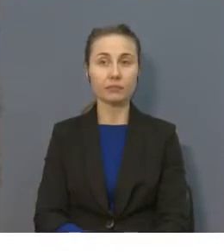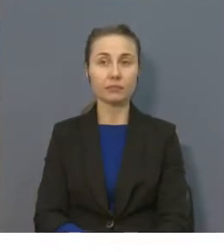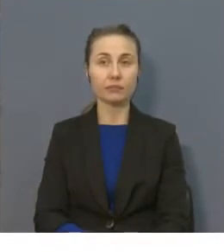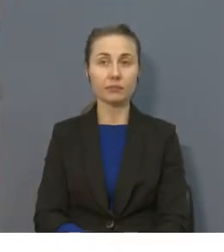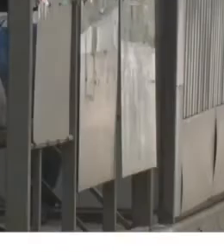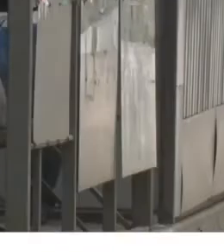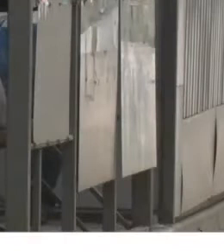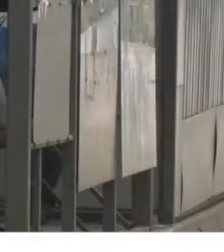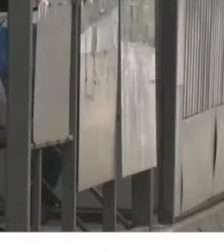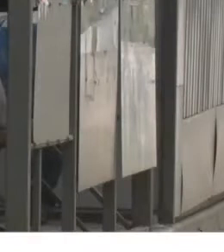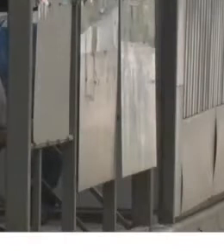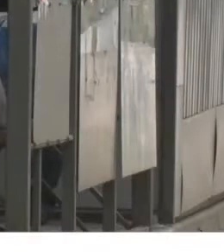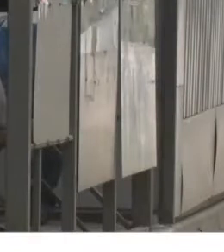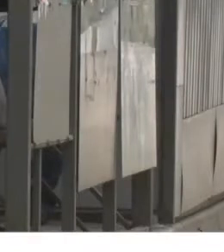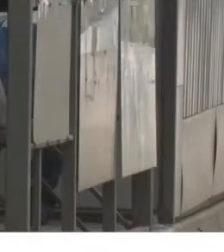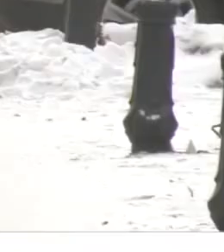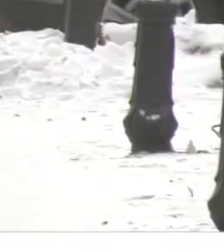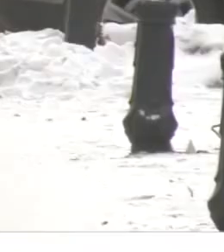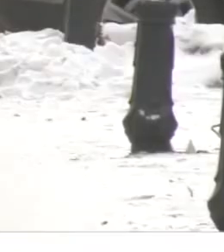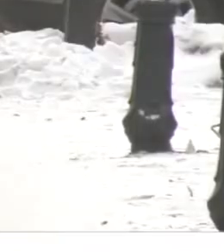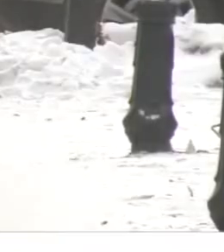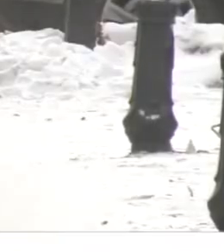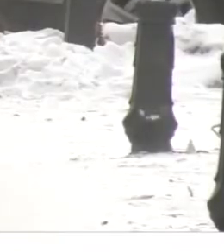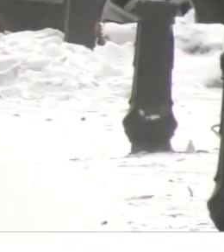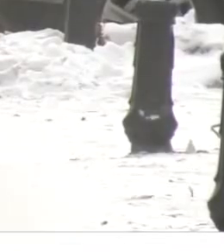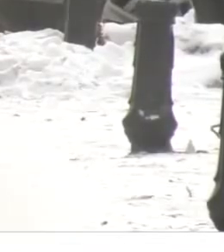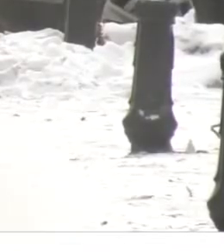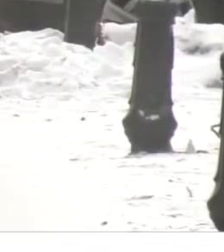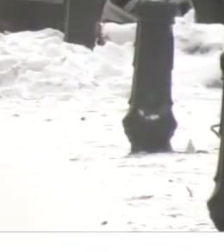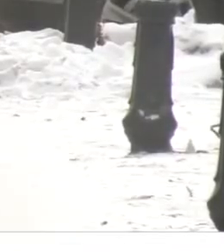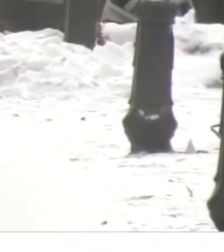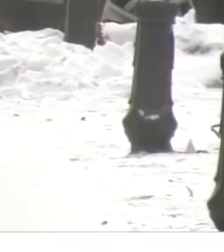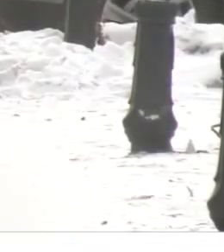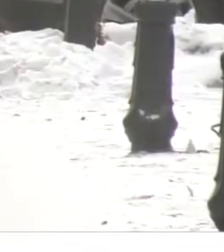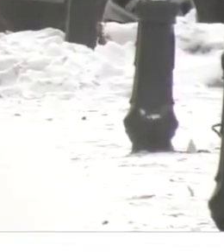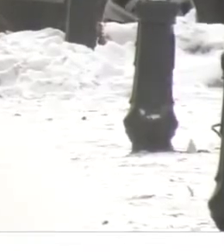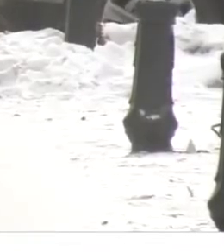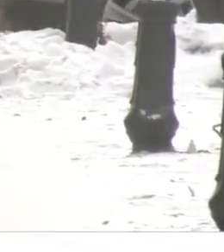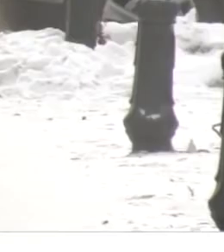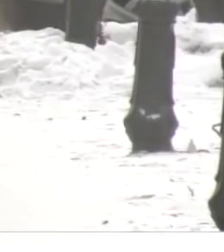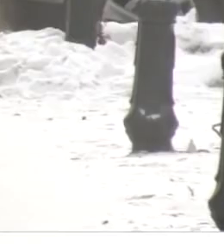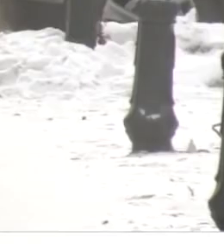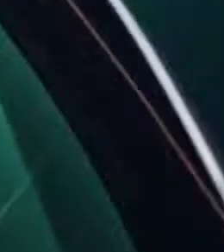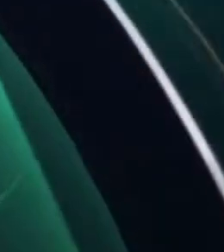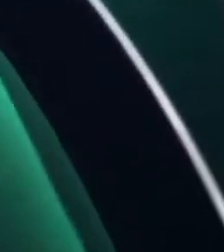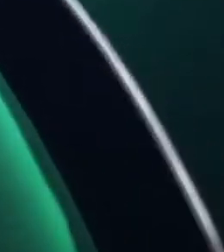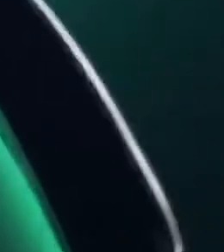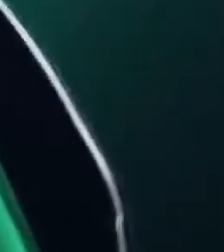жабылады. Ақбота Сезғызы, Мүслим Асхатова, Азамат Бекмағамбетов, Жамбыл Балтаев, Көкше ақпарат.